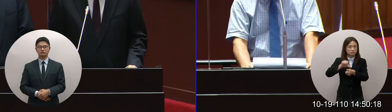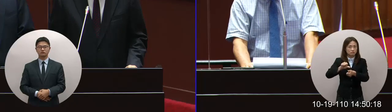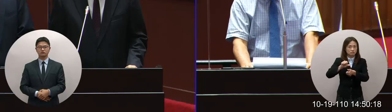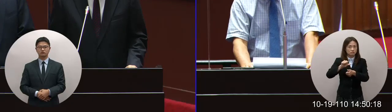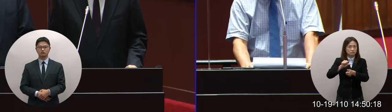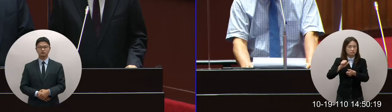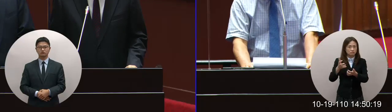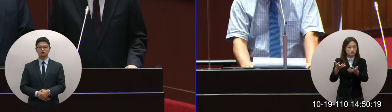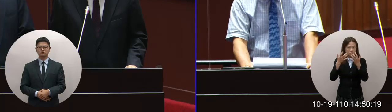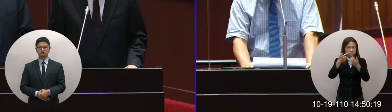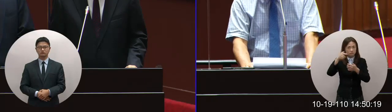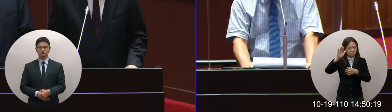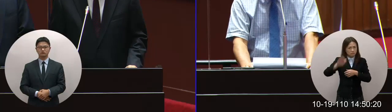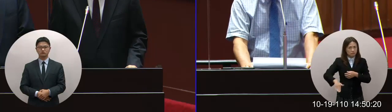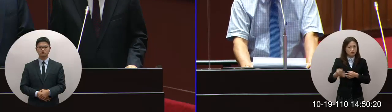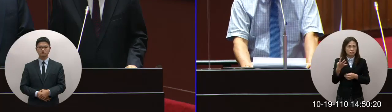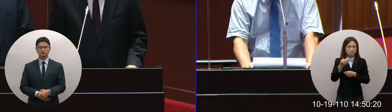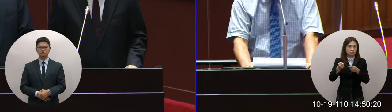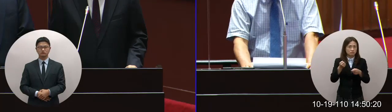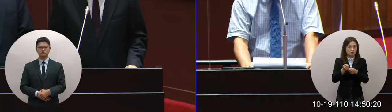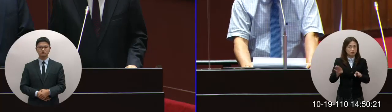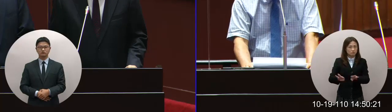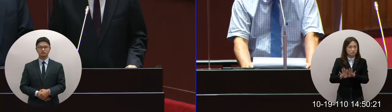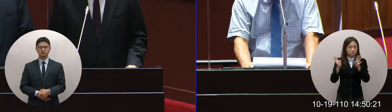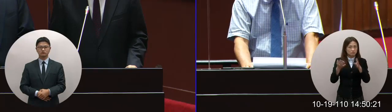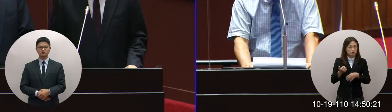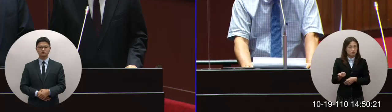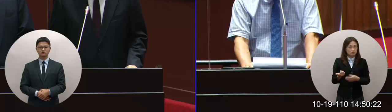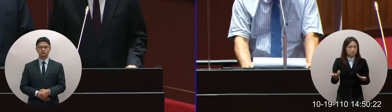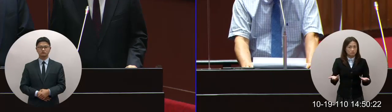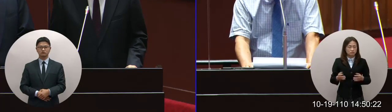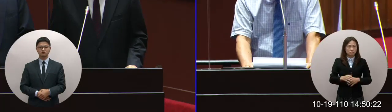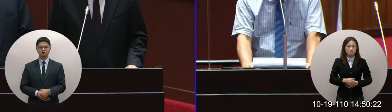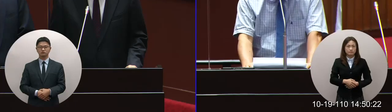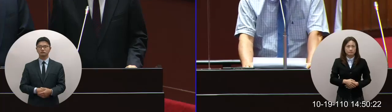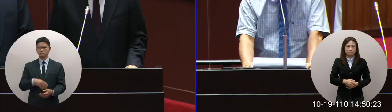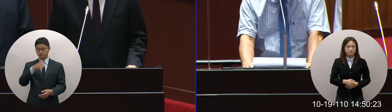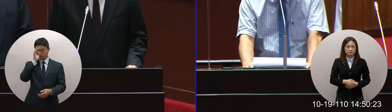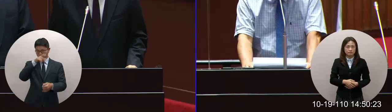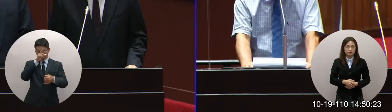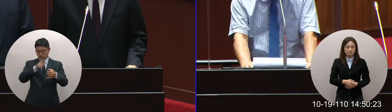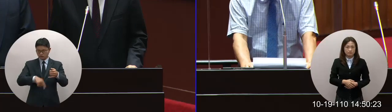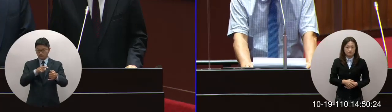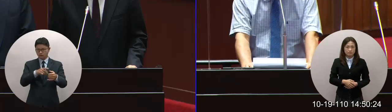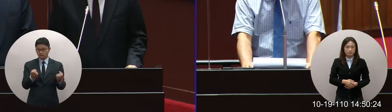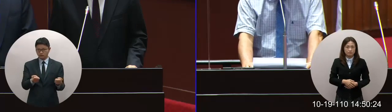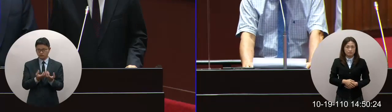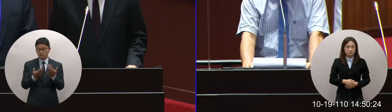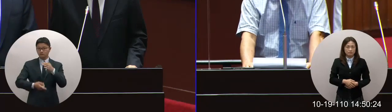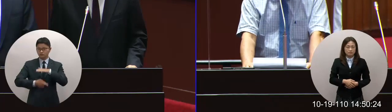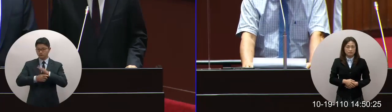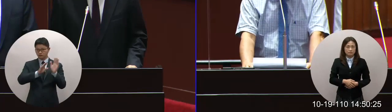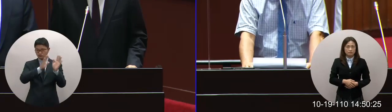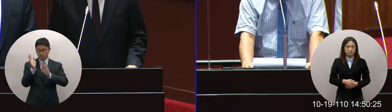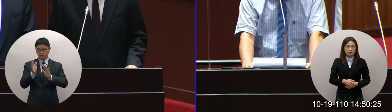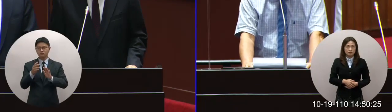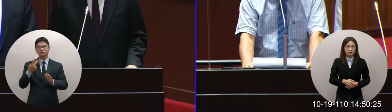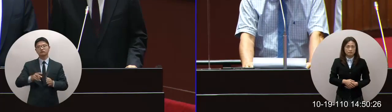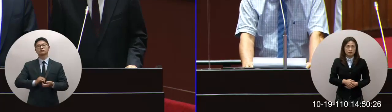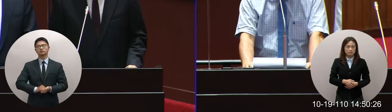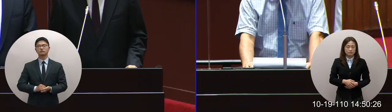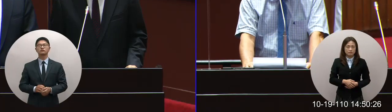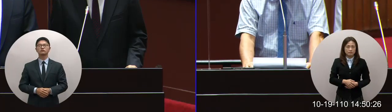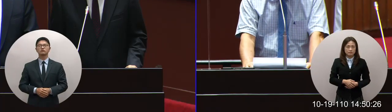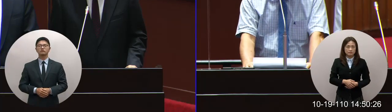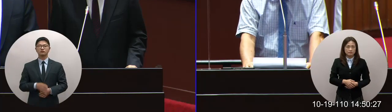几年起跳？刑责？ 这个要看个案啦，啊，我们想还是要看现行啊个